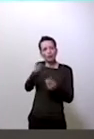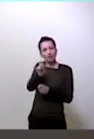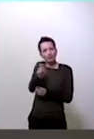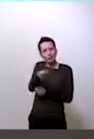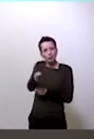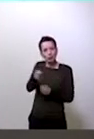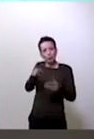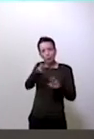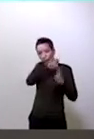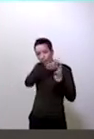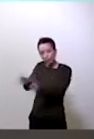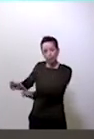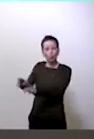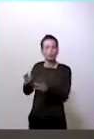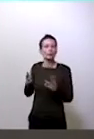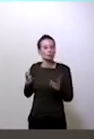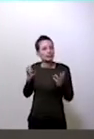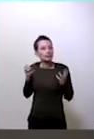Plus exactement,